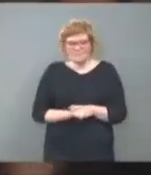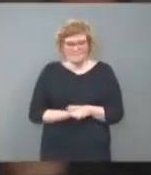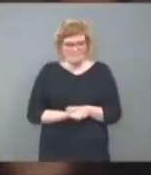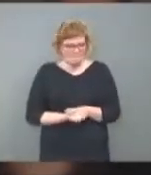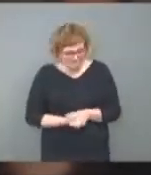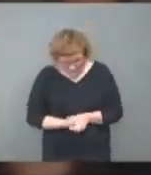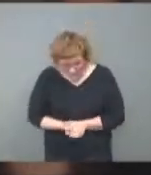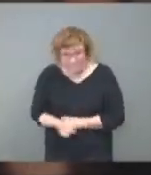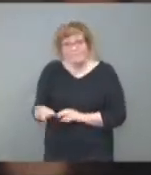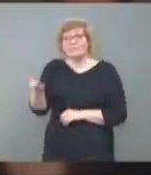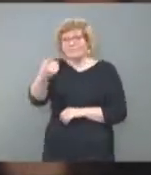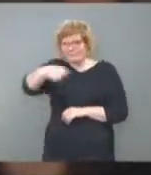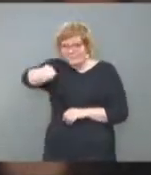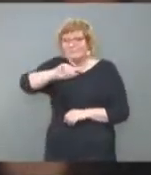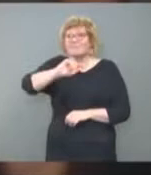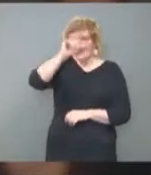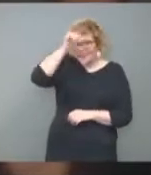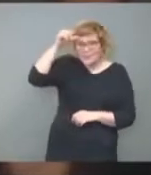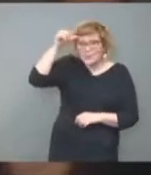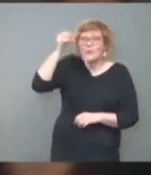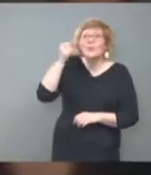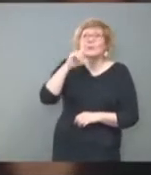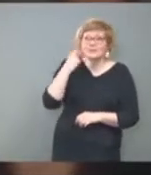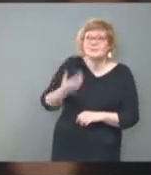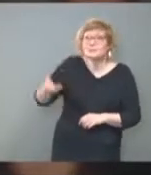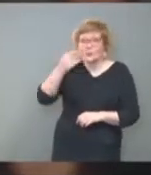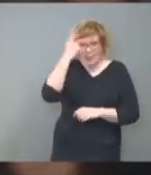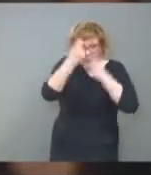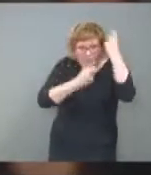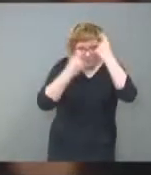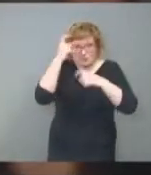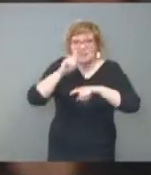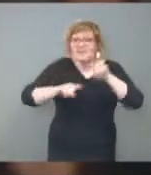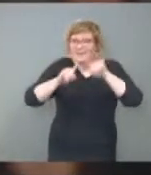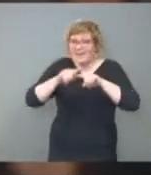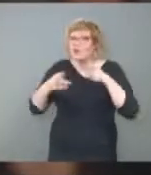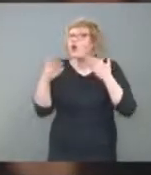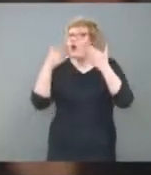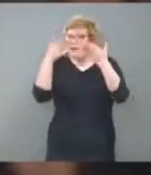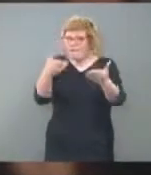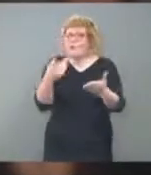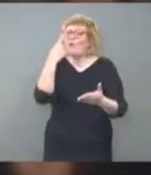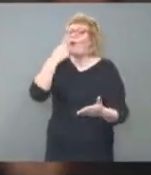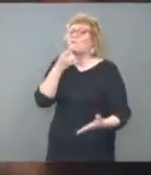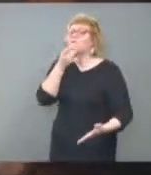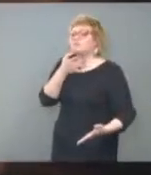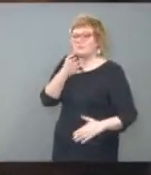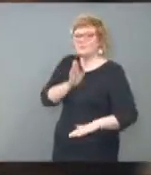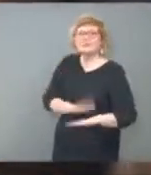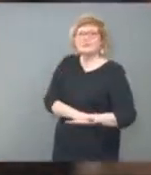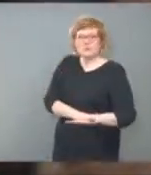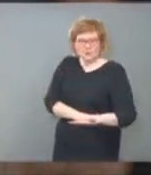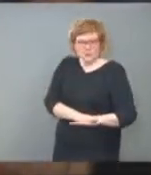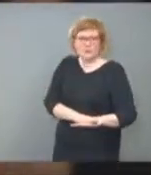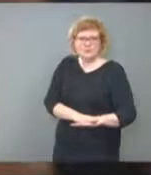réfléchissez bien au cadeau qu'on vous fait. Des fois, ça a plus de sens et d'impact que vous vous le figurez dans le moment où on vous le donne.